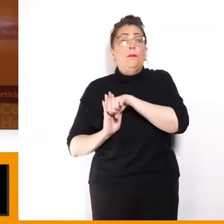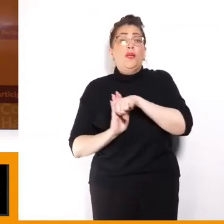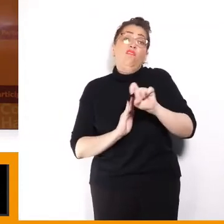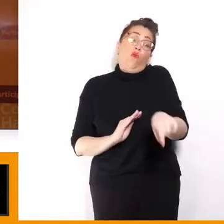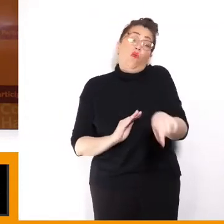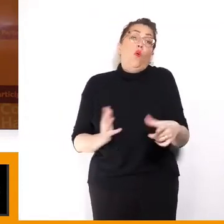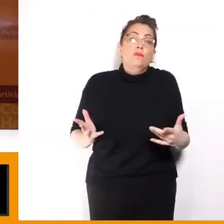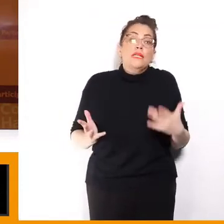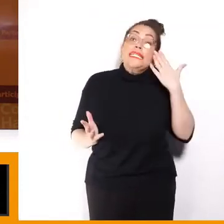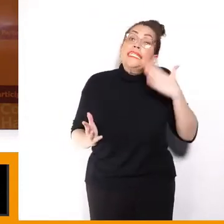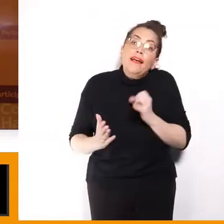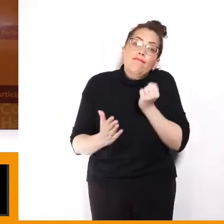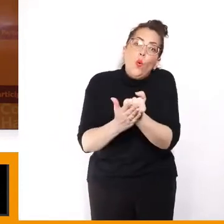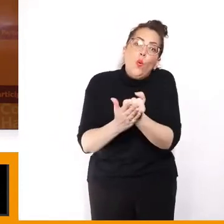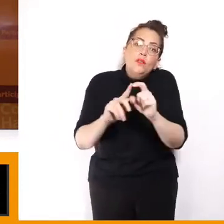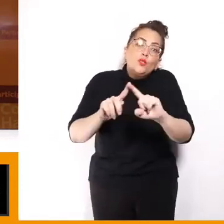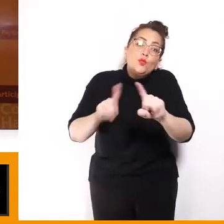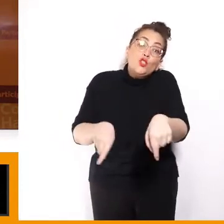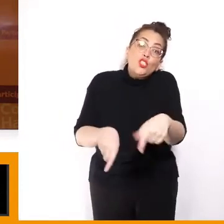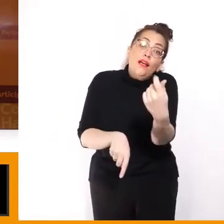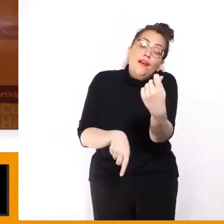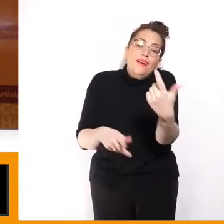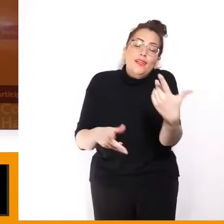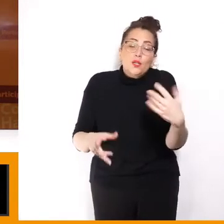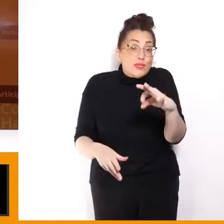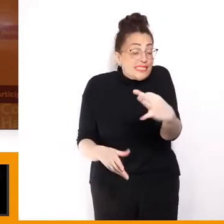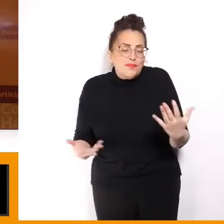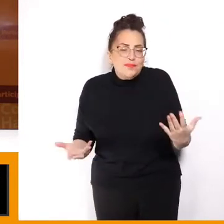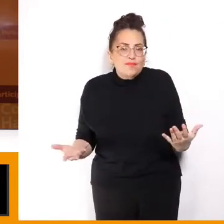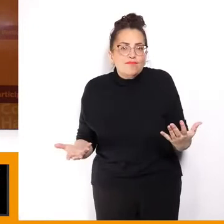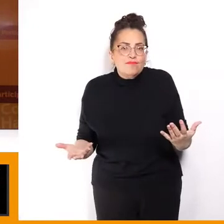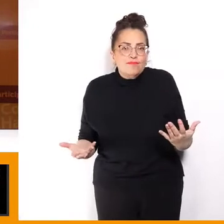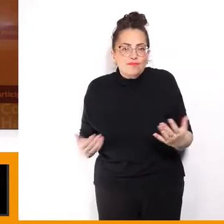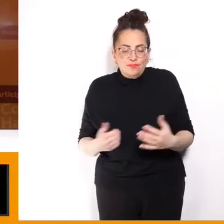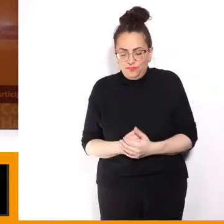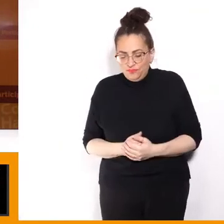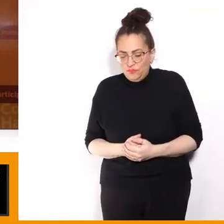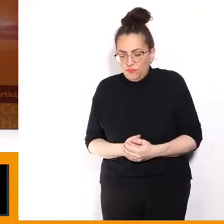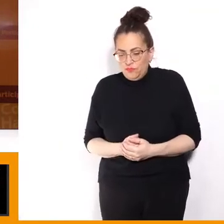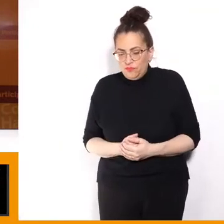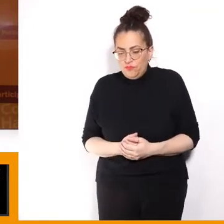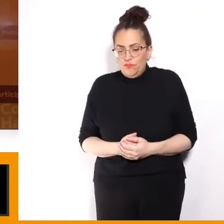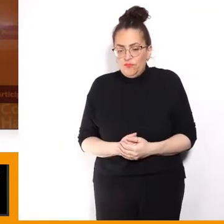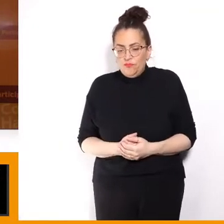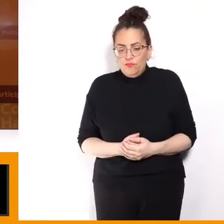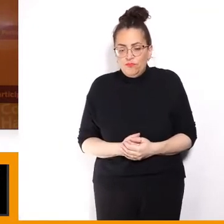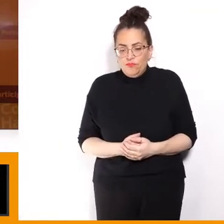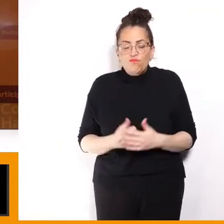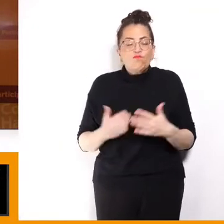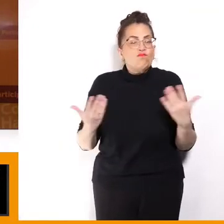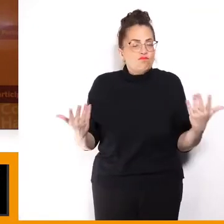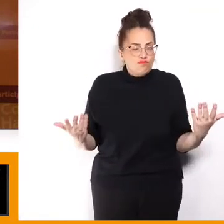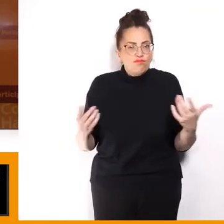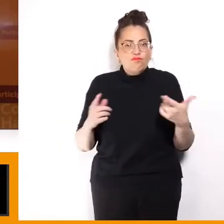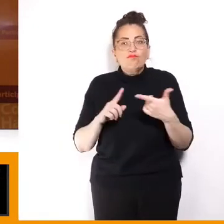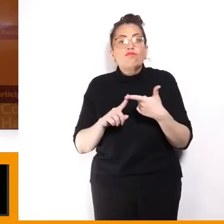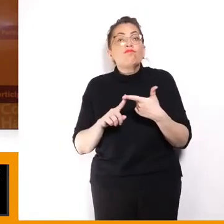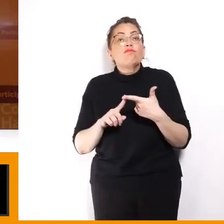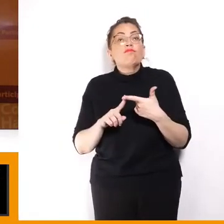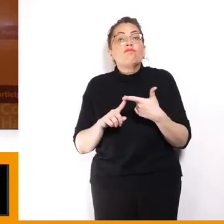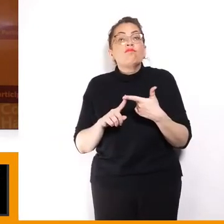questions budgétaires qui sont mises sur la table. Ça, c'est le premier point. Et puis ensuite, il y a cette